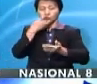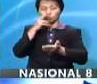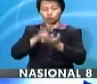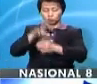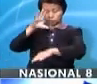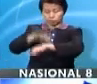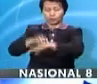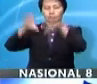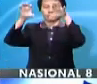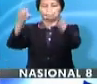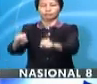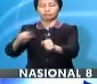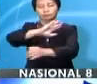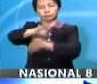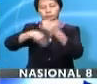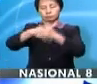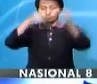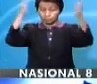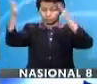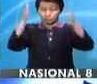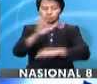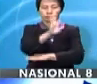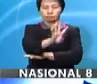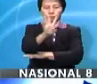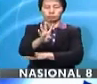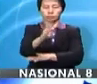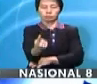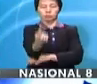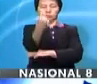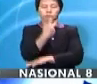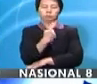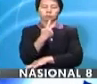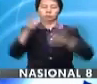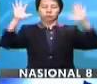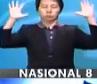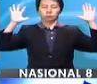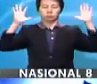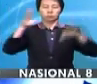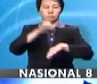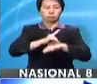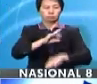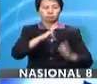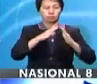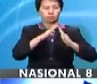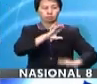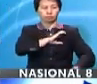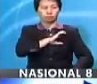tangkap dicekup di seluruh negara. 44 lagi tampil menyerah diri di balai polis.